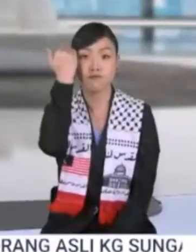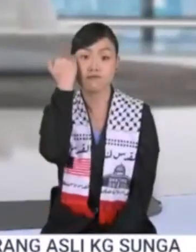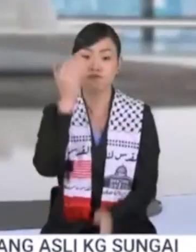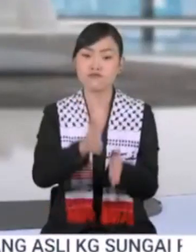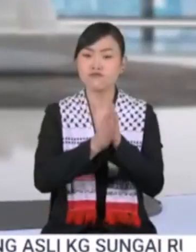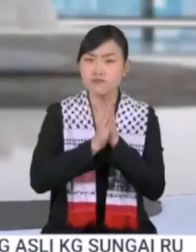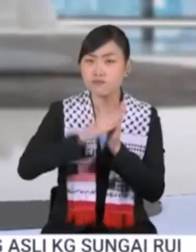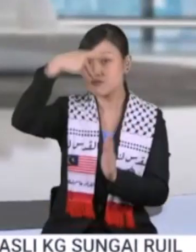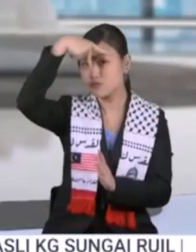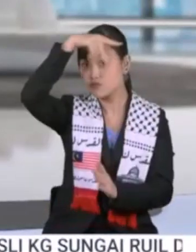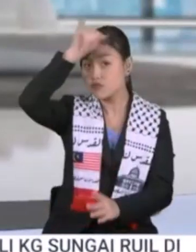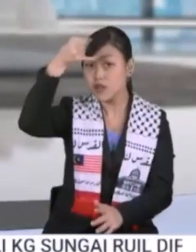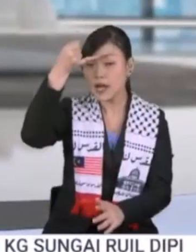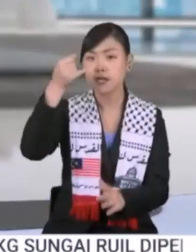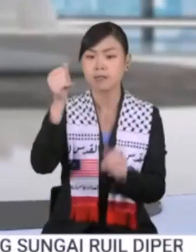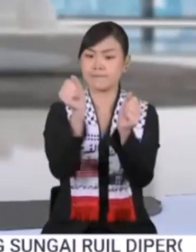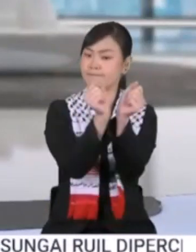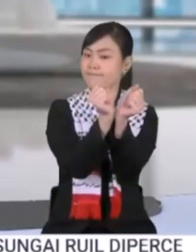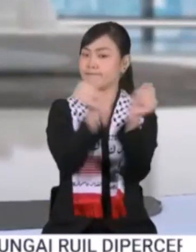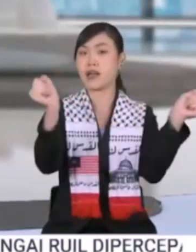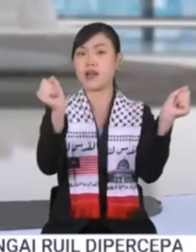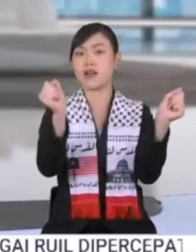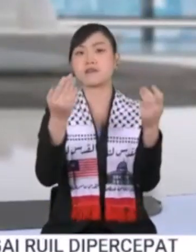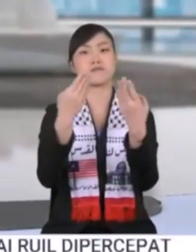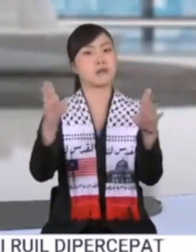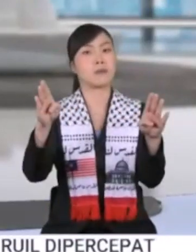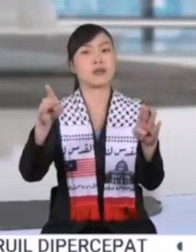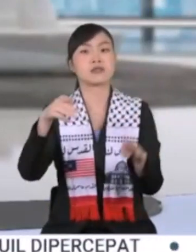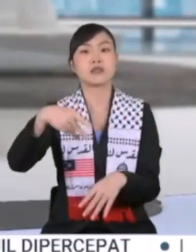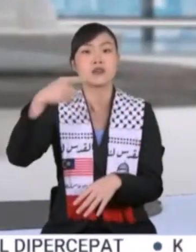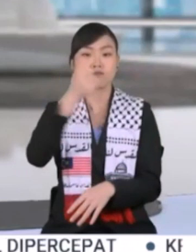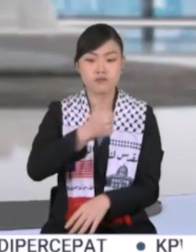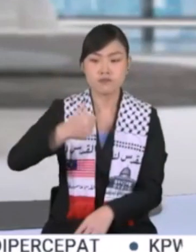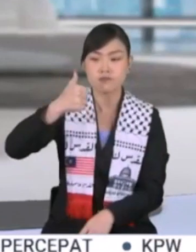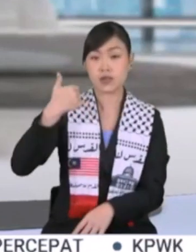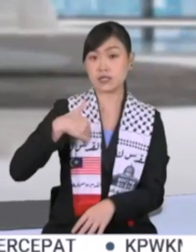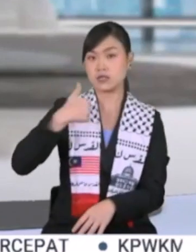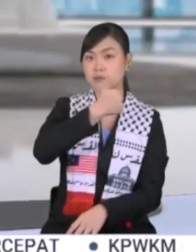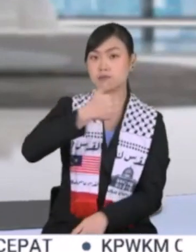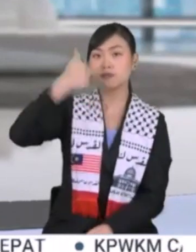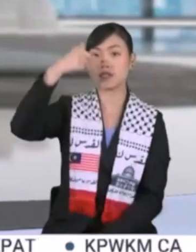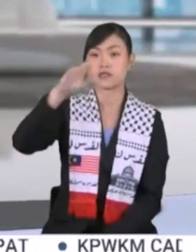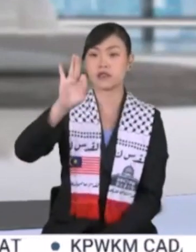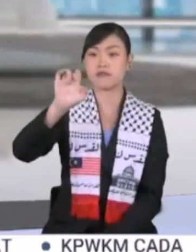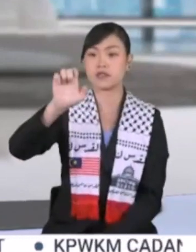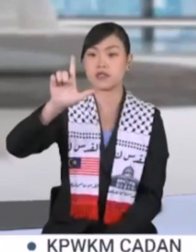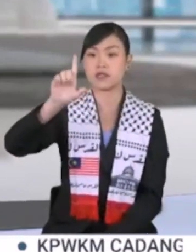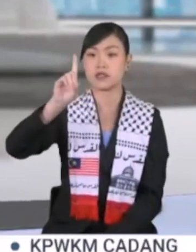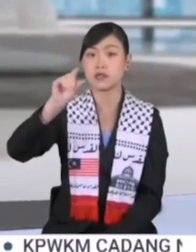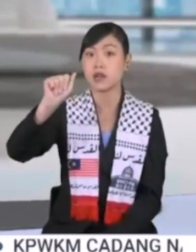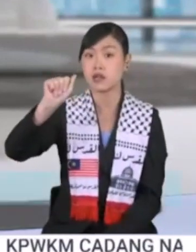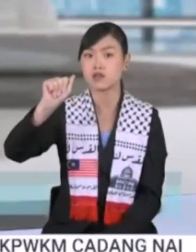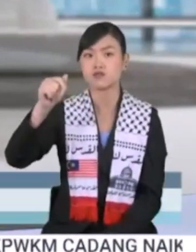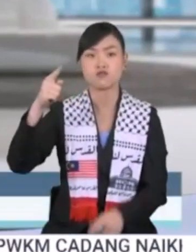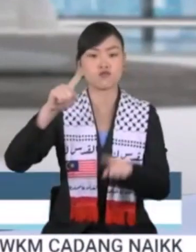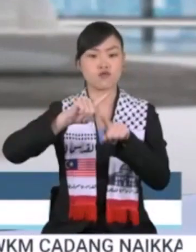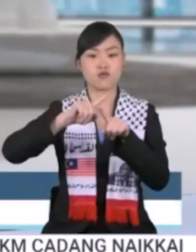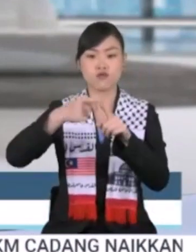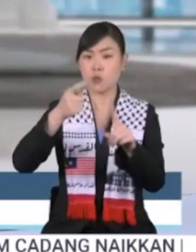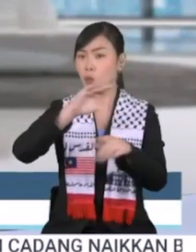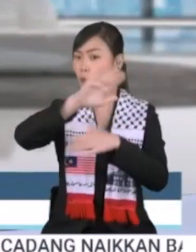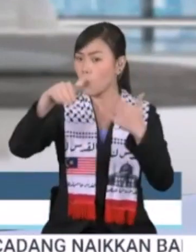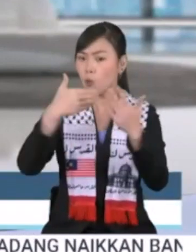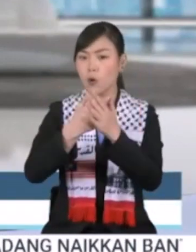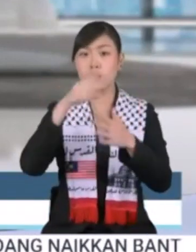mahkamah rayuan Putrajaya melepas dan membebaskan bekas pengerusi felda Tan Sri Mohamad Isa Abdul Samad daripada kesemua semilan